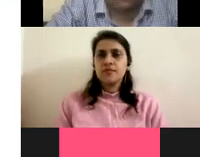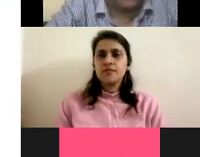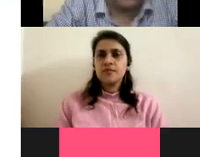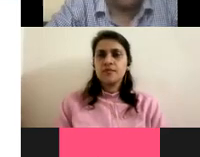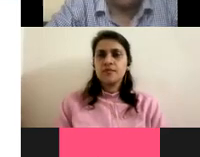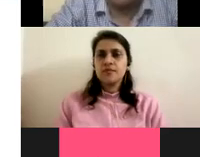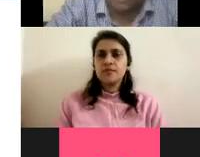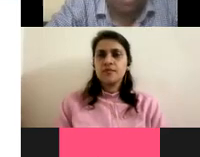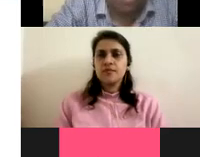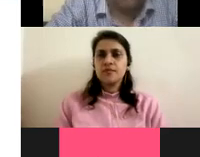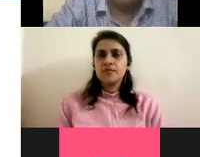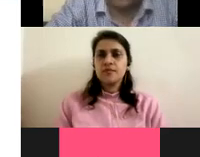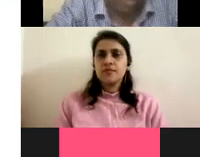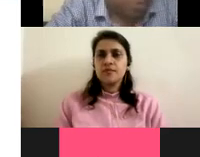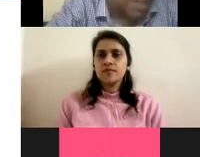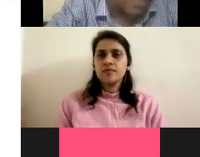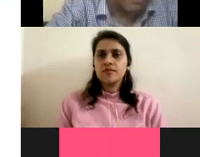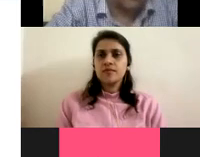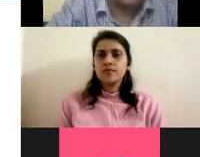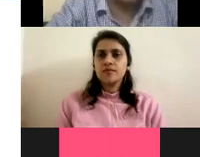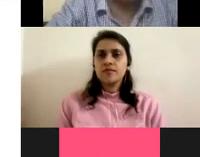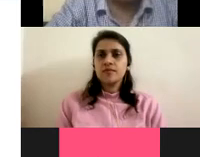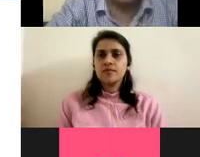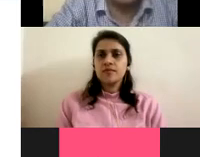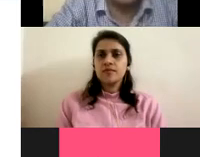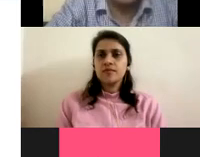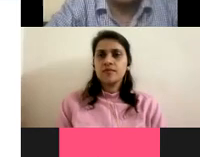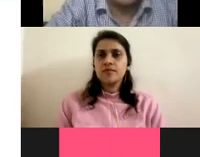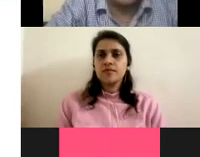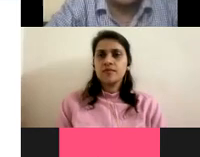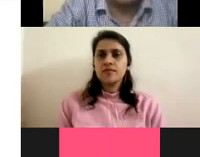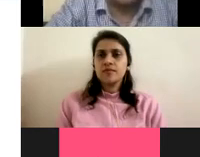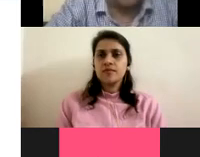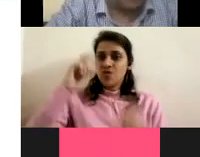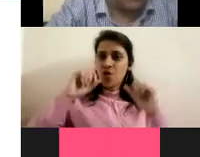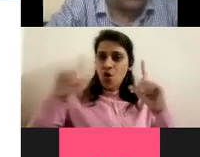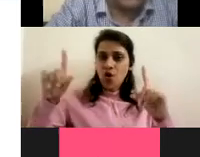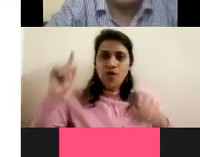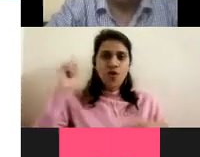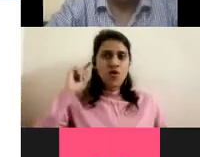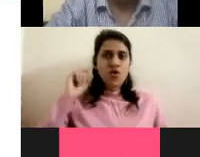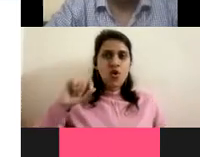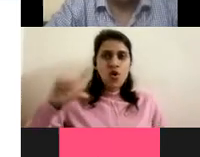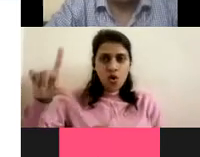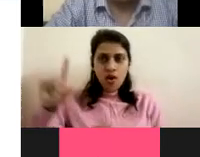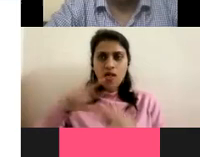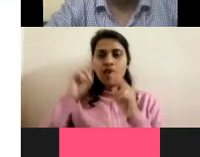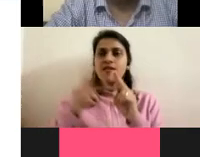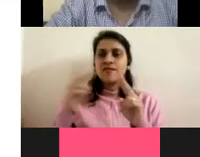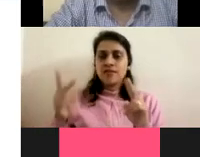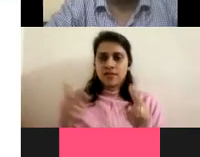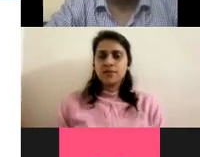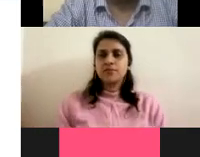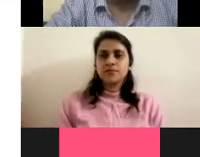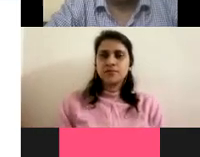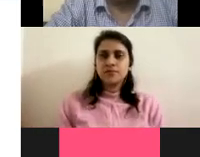option of video on video off uske option not necessarily make video on hota because of